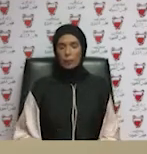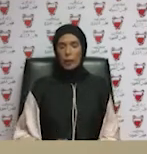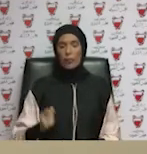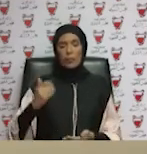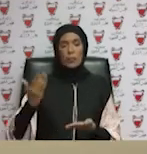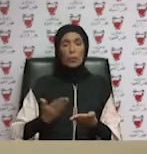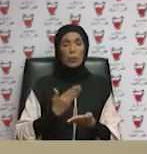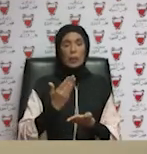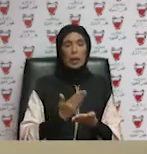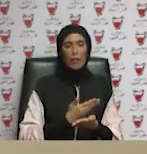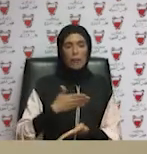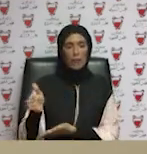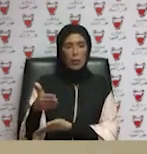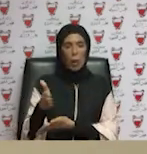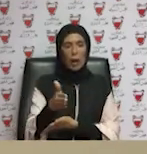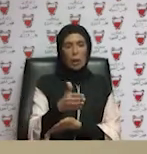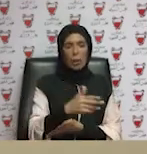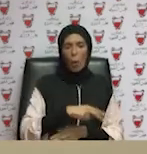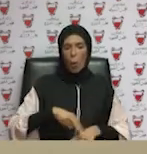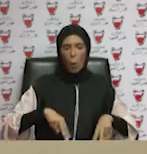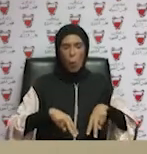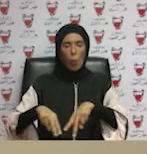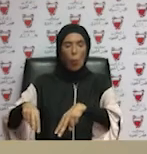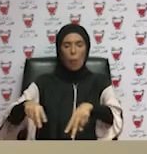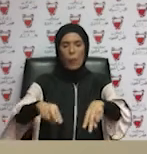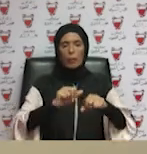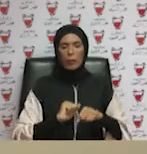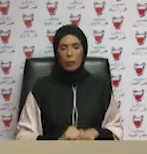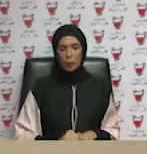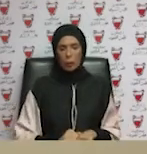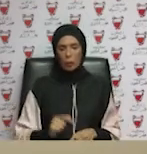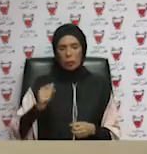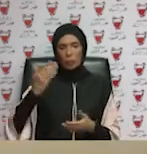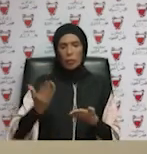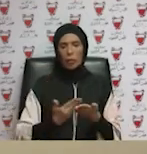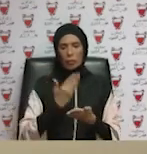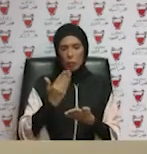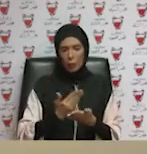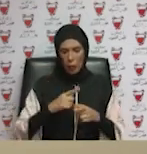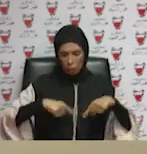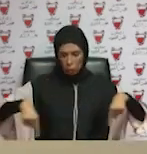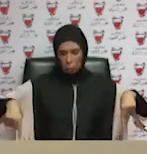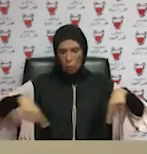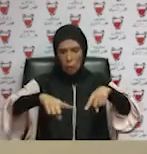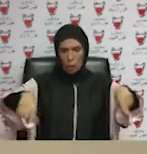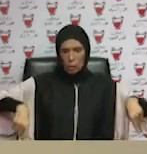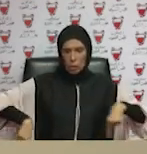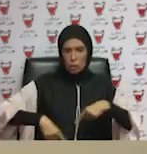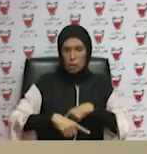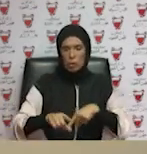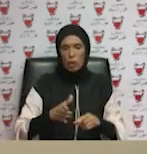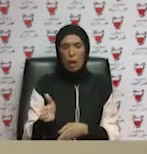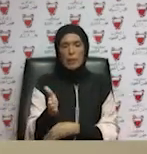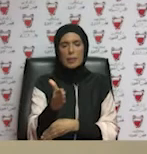والاستثمار كذلك في الثروة السمكية والحيوانية، وكذلك الاستثمار في الاستزراع السمكي، لأن هذه راح يساهم